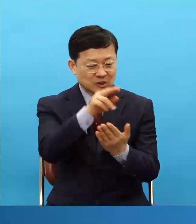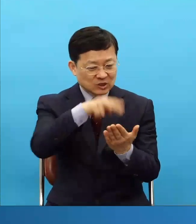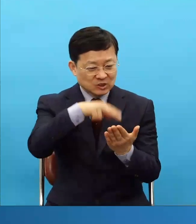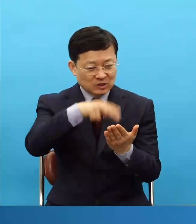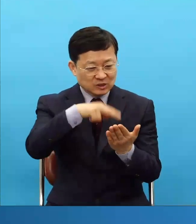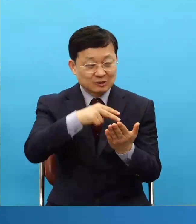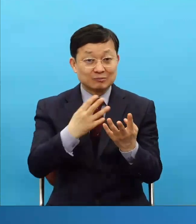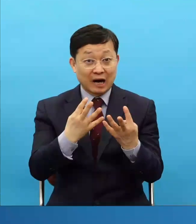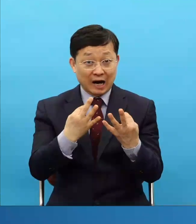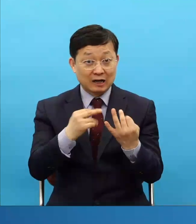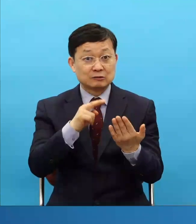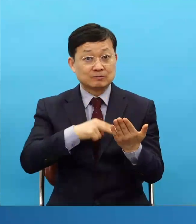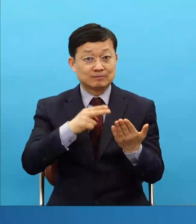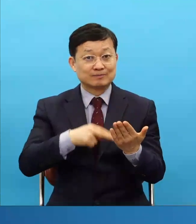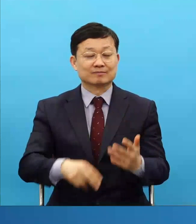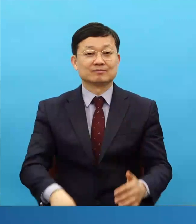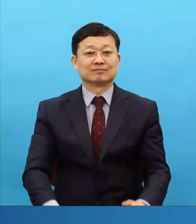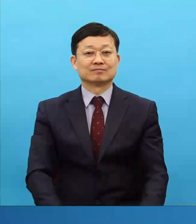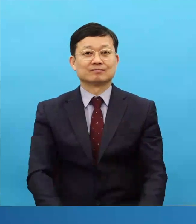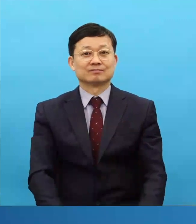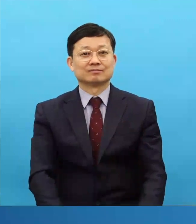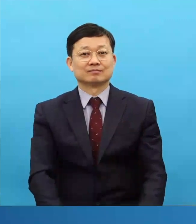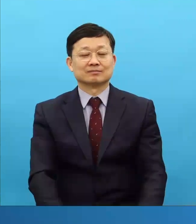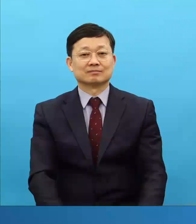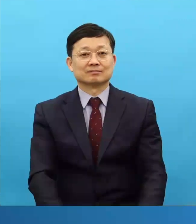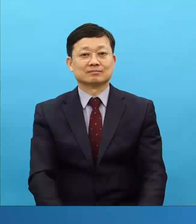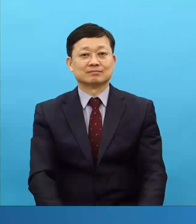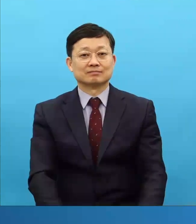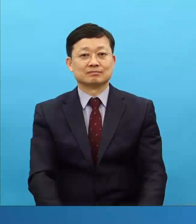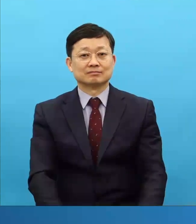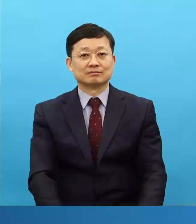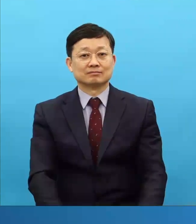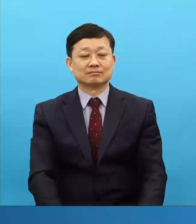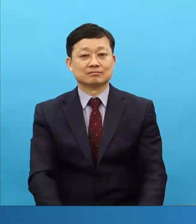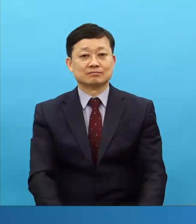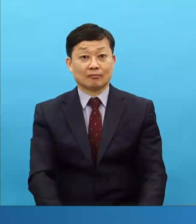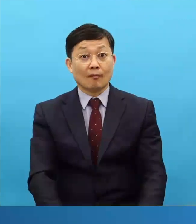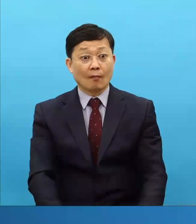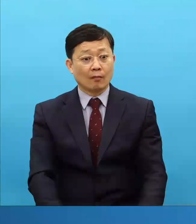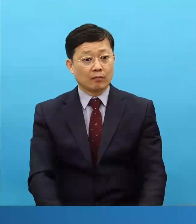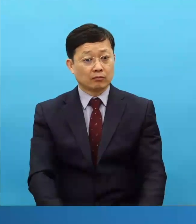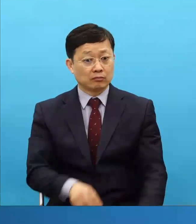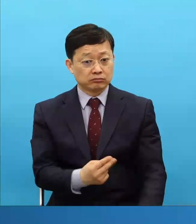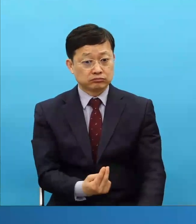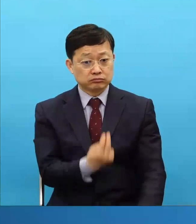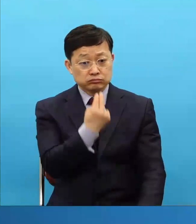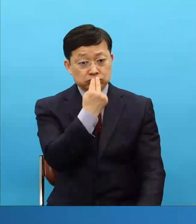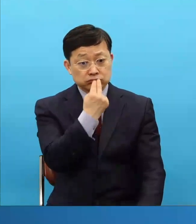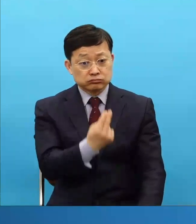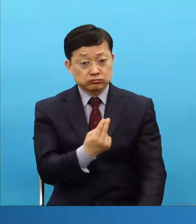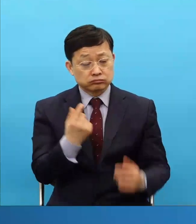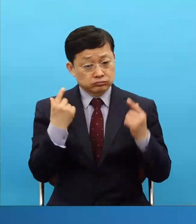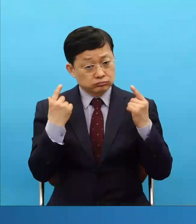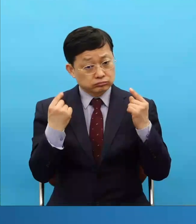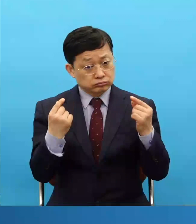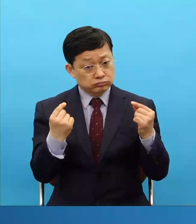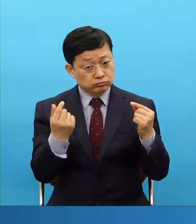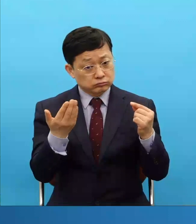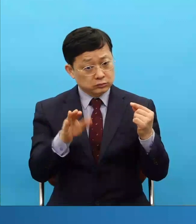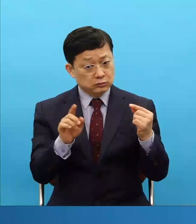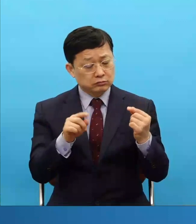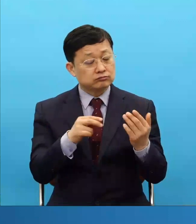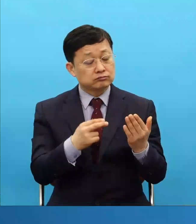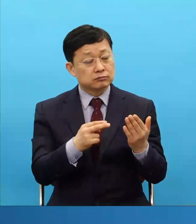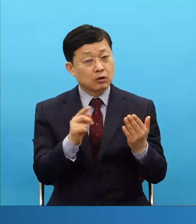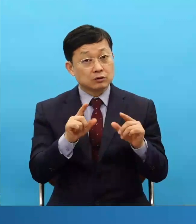this kind of content, so I began to read other books about that afterwards. 뭐 특별한 게 아니고 정상 아니겠어요. And it's not a special thing, it's normal. 그러던 actually. 어느 날이었어요.